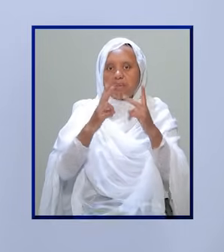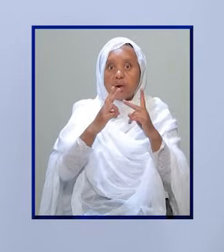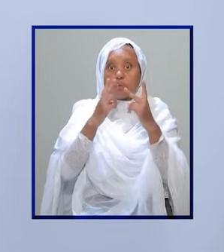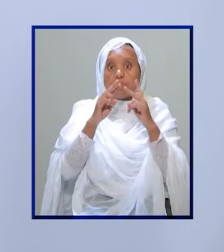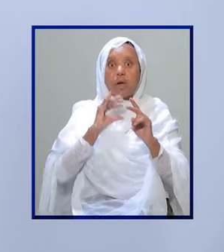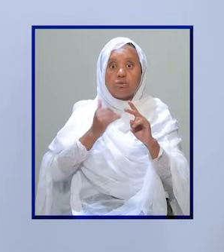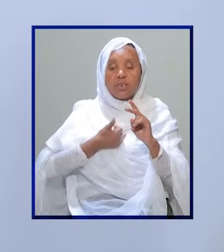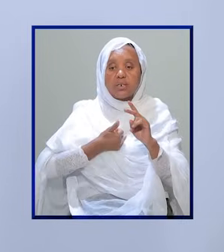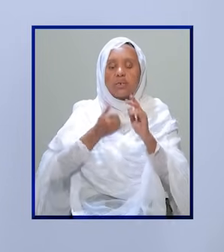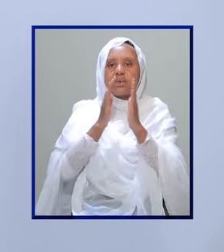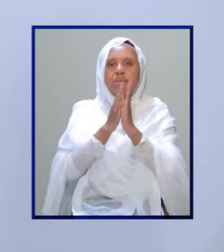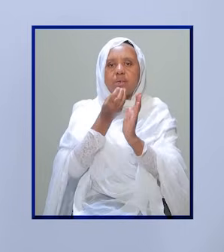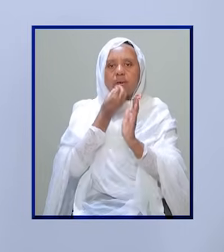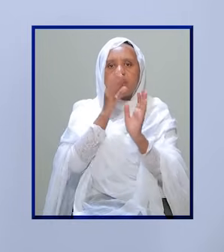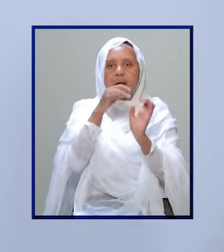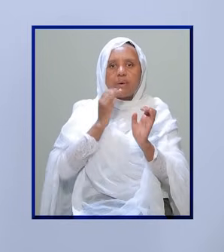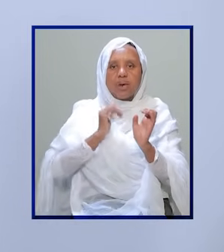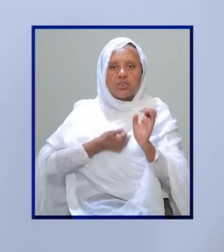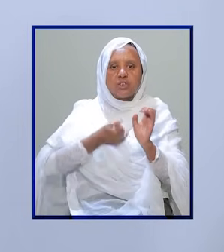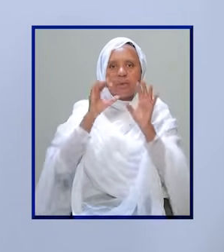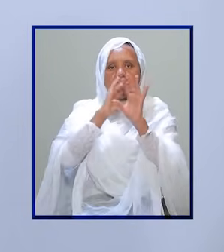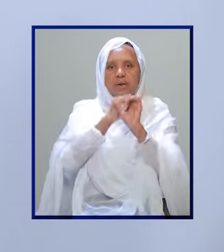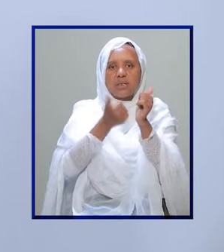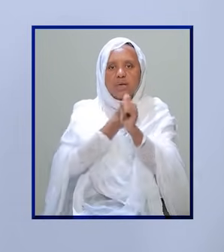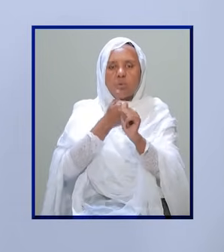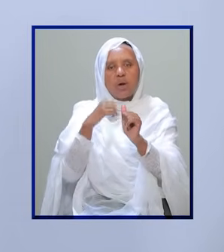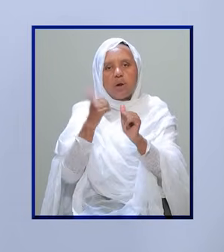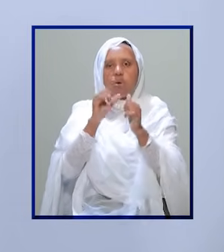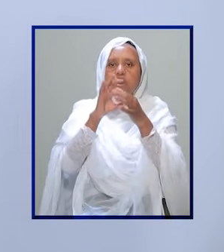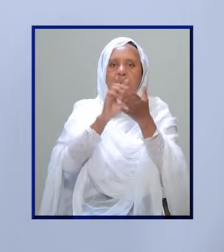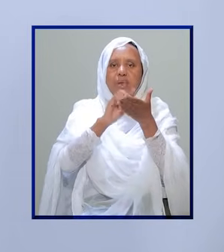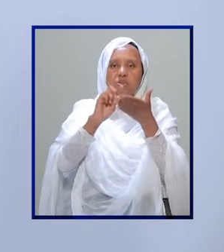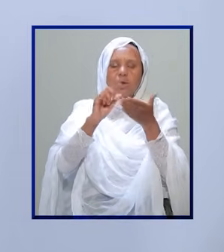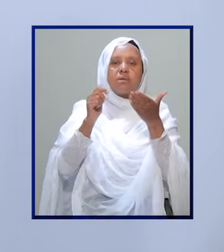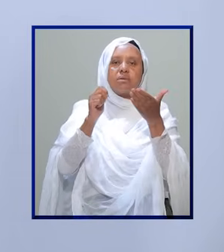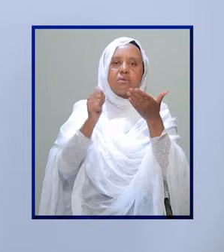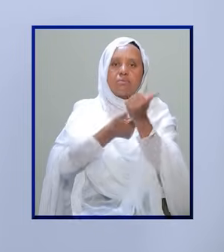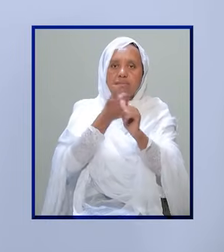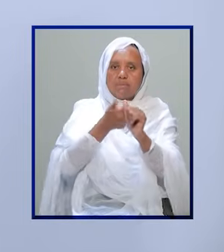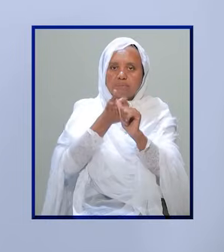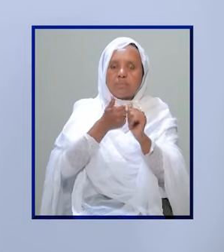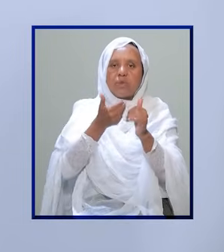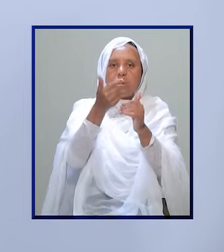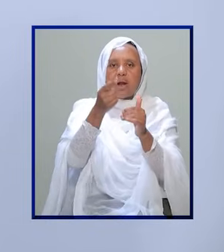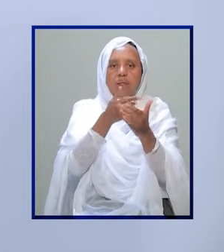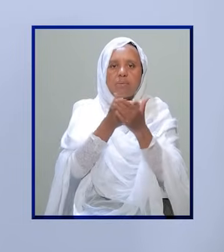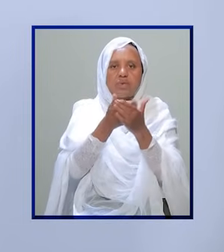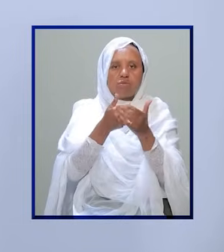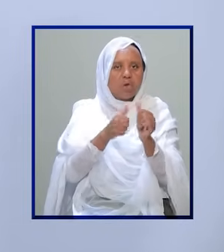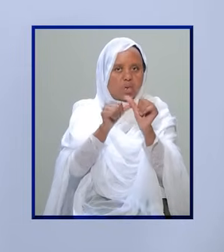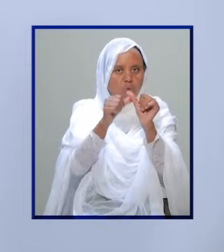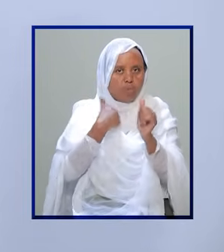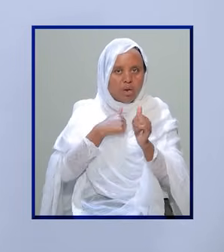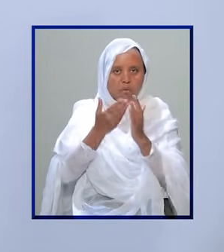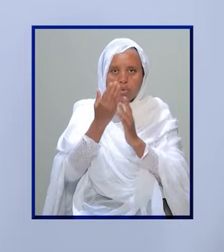ቴሌቪዥን የምትመለከቱ ተመልካቾቻችን የጸበል ጻድቅ መርሃ ግብራችንን መጠናቀቅ ተከትሎ ቀሪ የማህበረ ቅዱሳን ቴሌቪዥን መርሃ ግብራት ወደ እናንተ